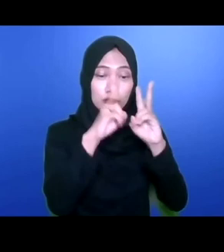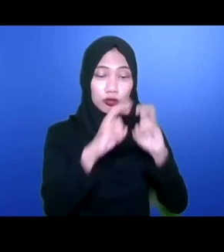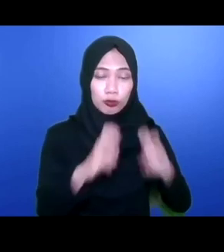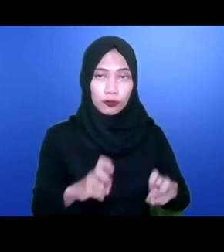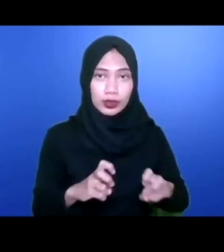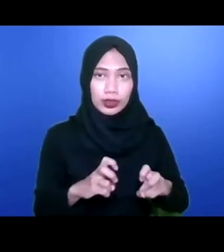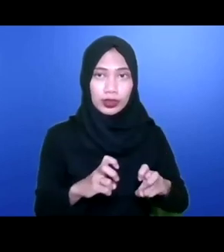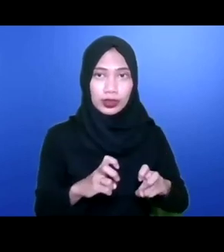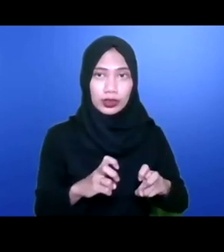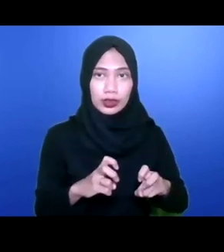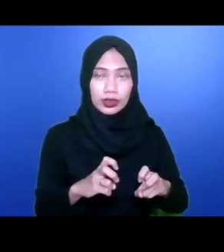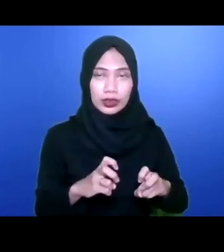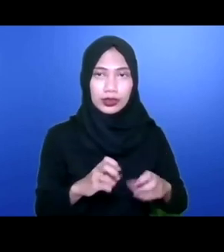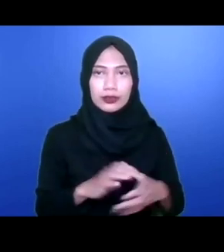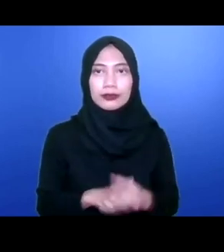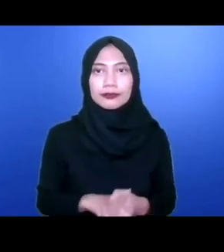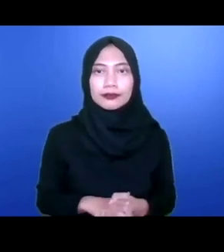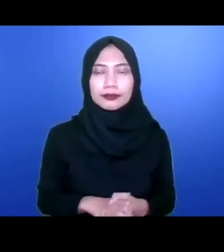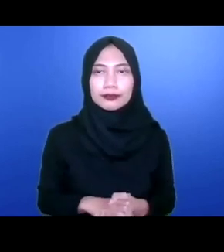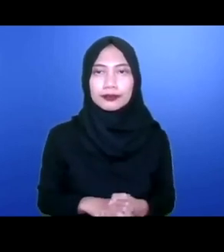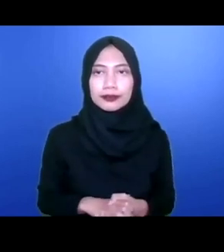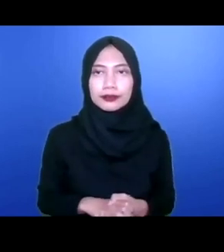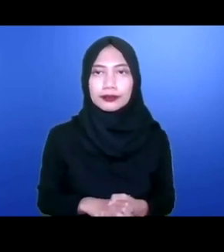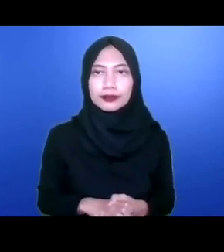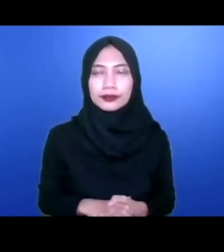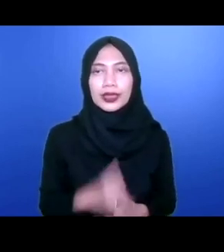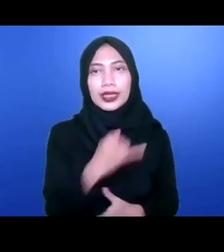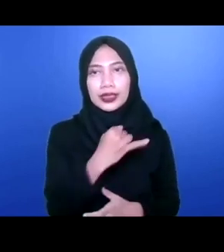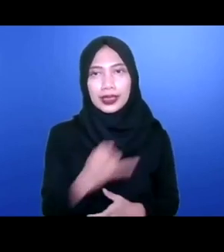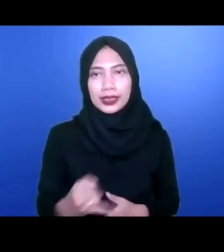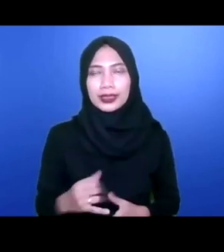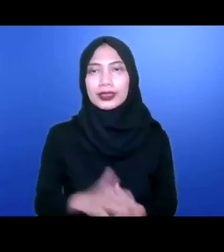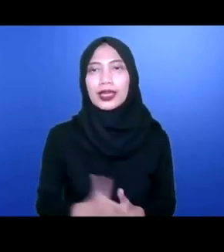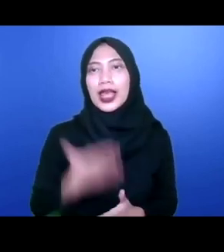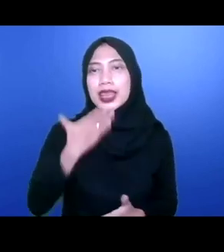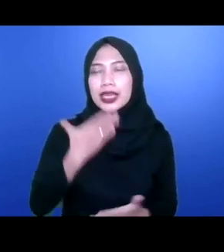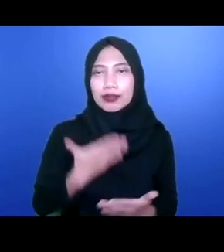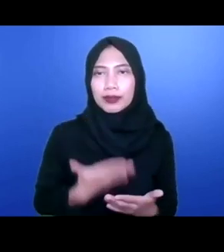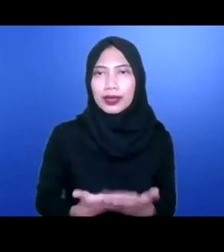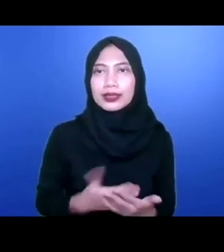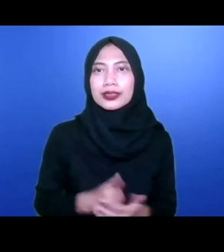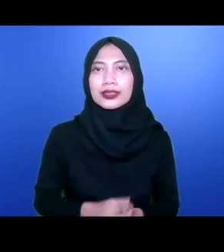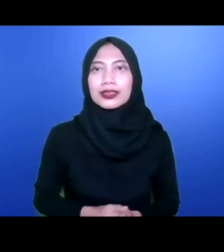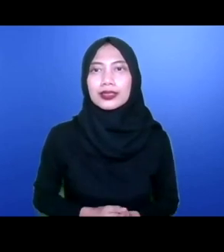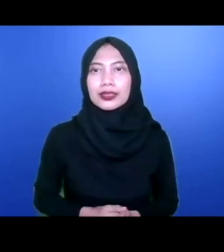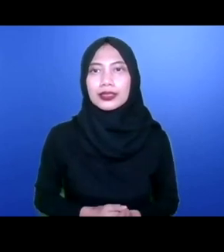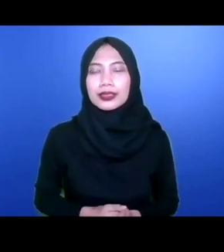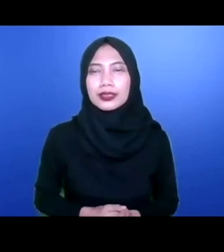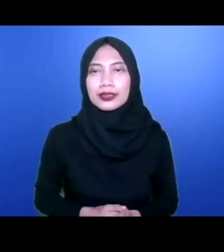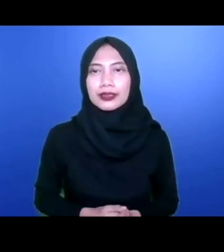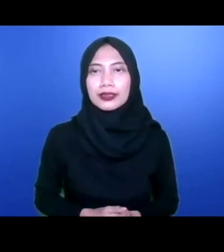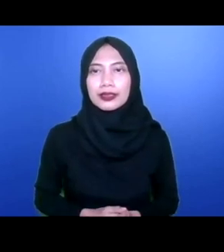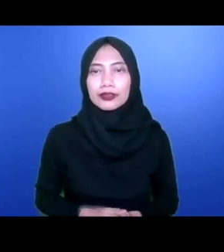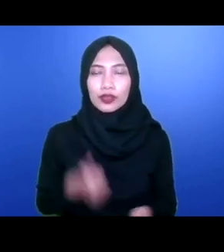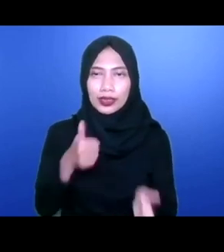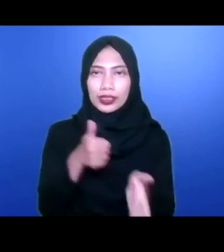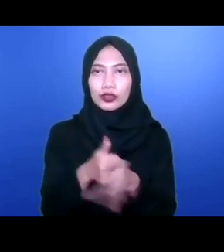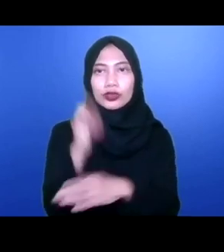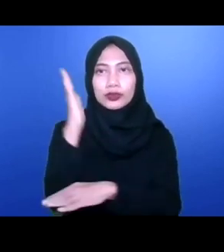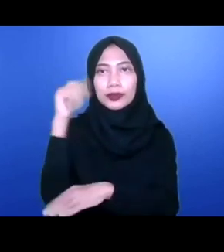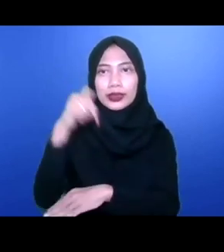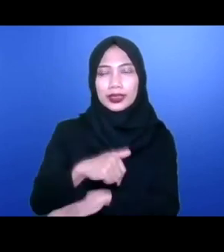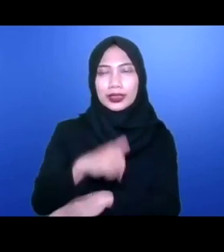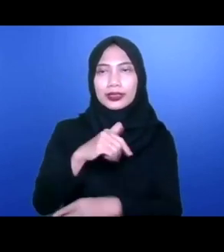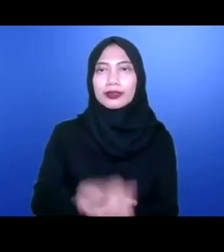dan Bapak meninggalkan Zoom meeting. Akhir kata, kami ucapkan terima kasih sebesar-besarnya atas perhatian Ibu dan Bapak. Kami